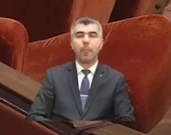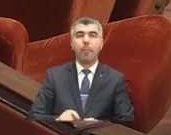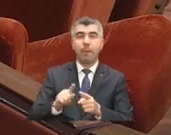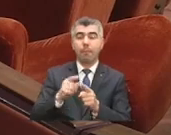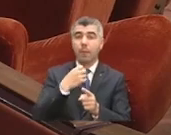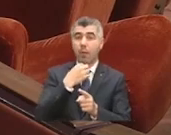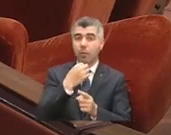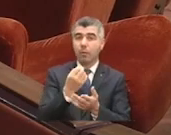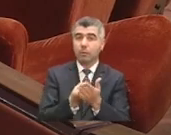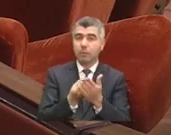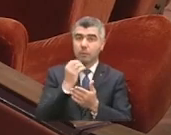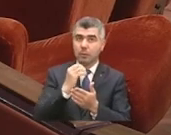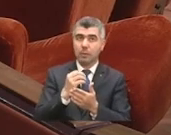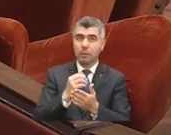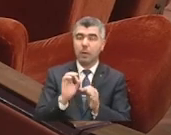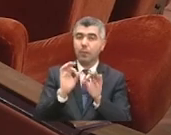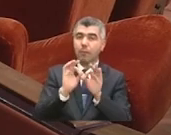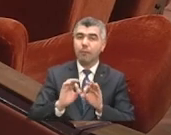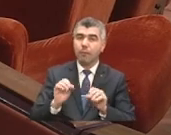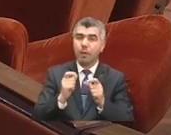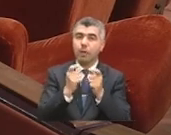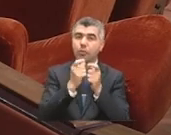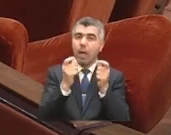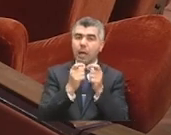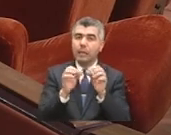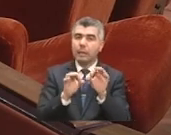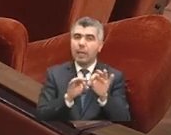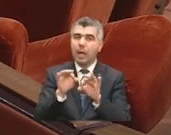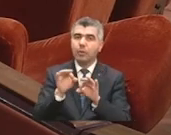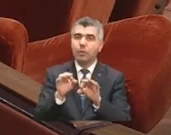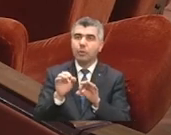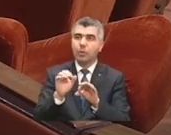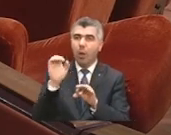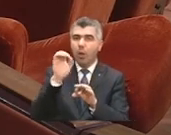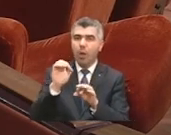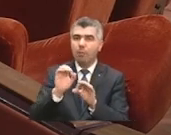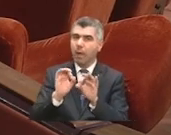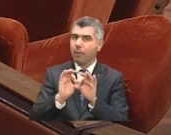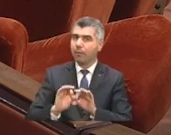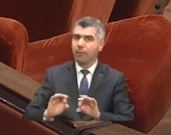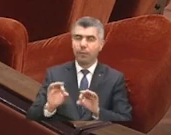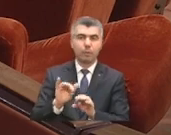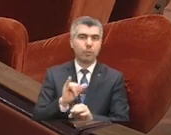النائبة، ما كاينش هناك مكتب استراتيجي خارجي، هادشي اللي تكلمتي عليه راه ما كاينش. هادي